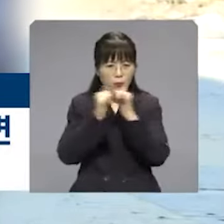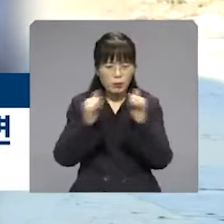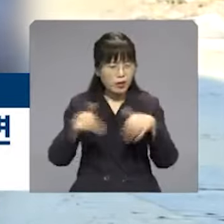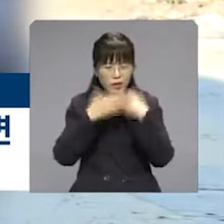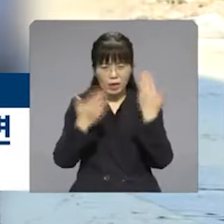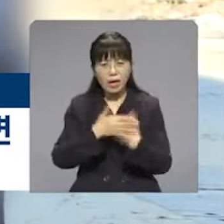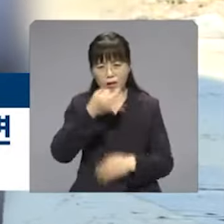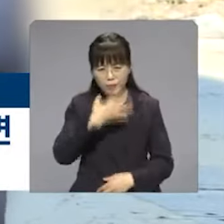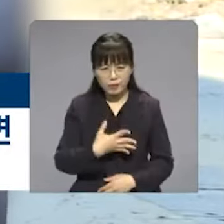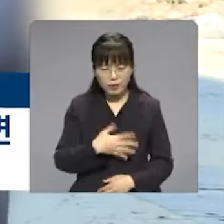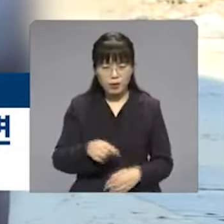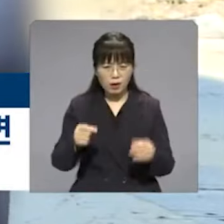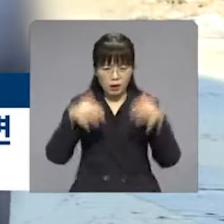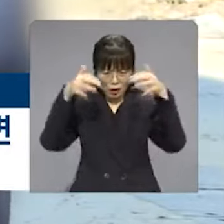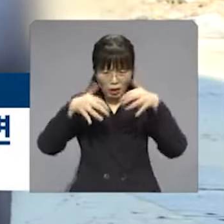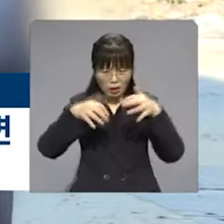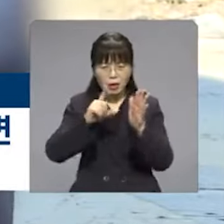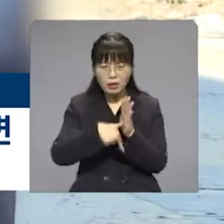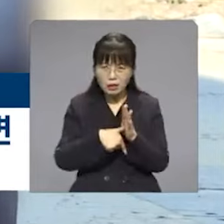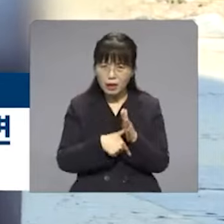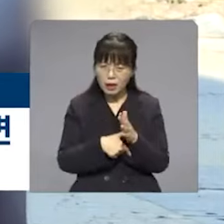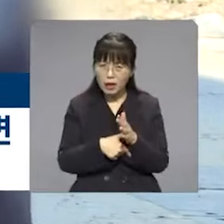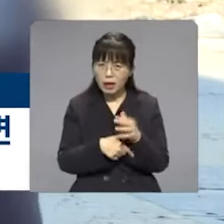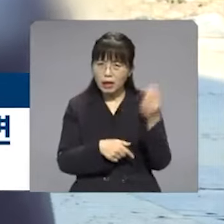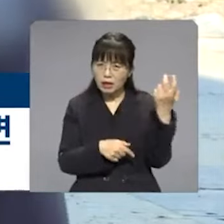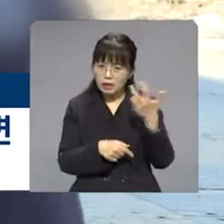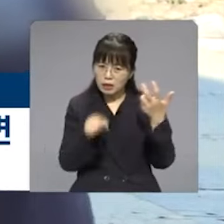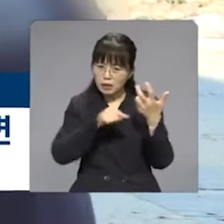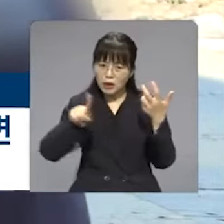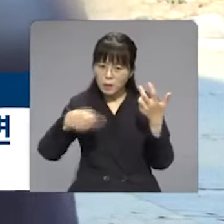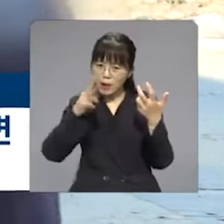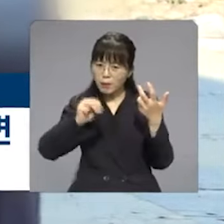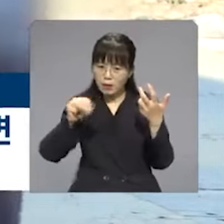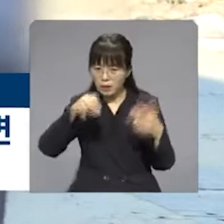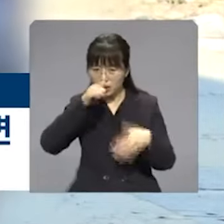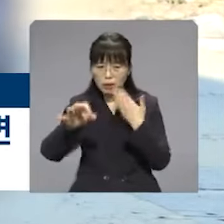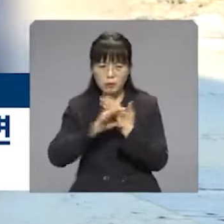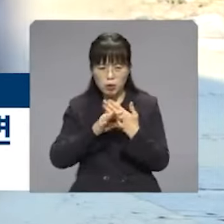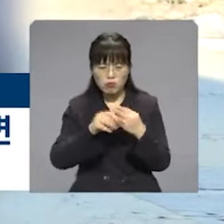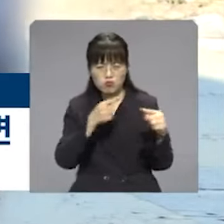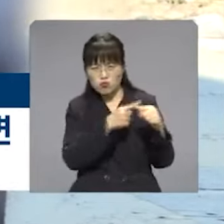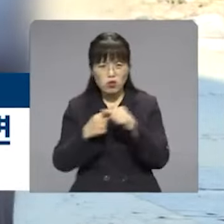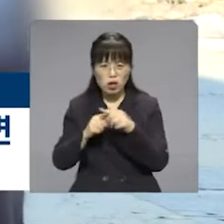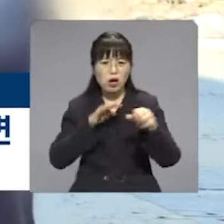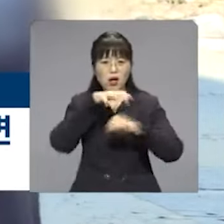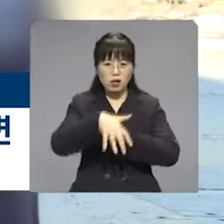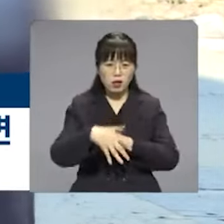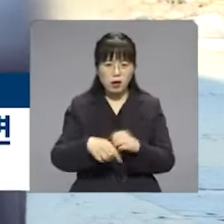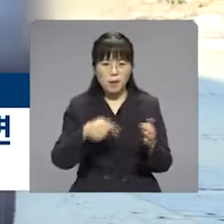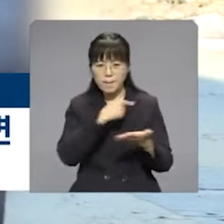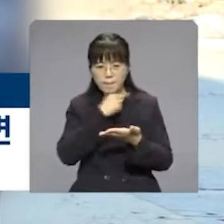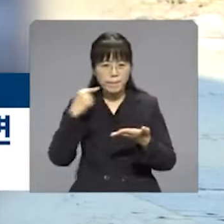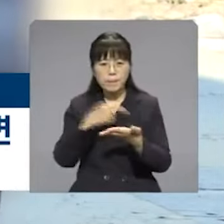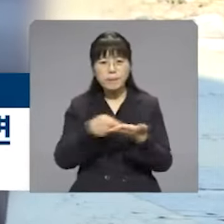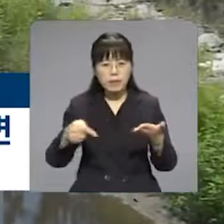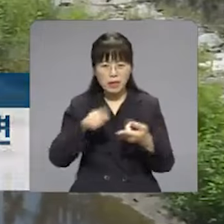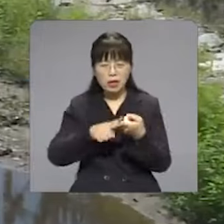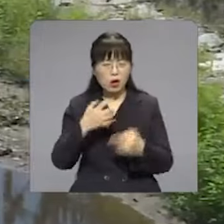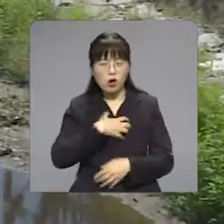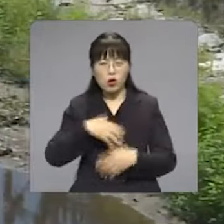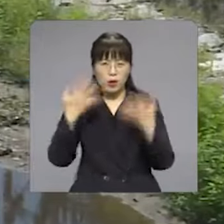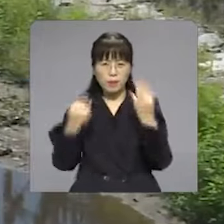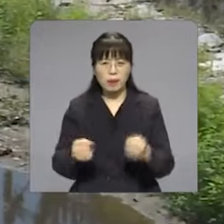분들은 다 힘들어요. 강수량이 시간당 뭐한 70mm에서 100mm 오면은 무조건 넘쳐요. 다들 비 피해에 대해서는 걱정들이